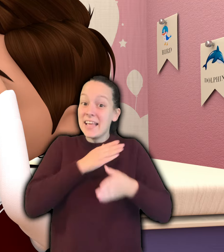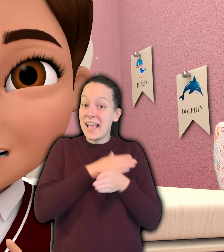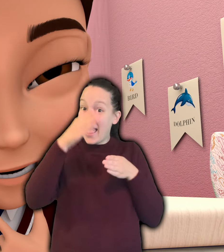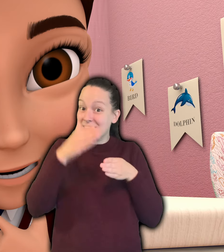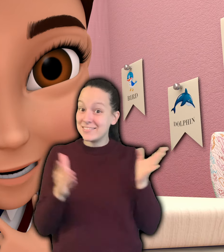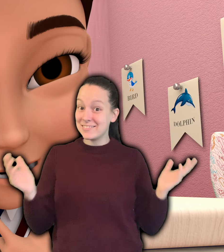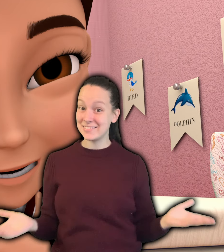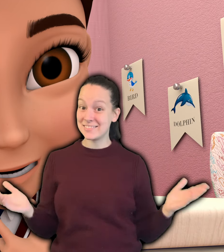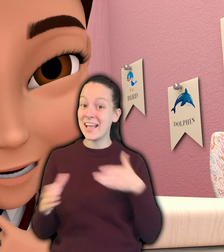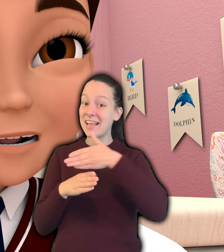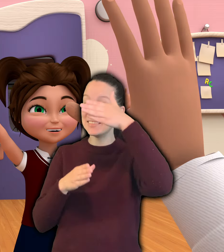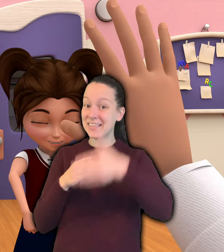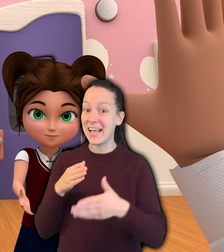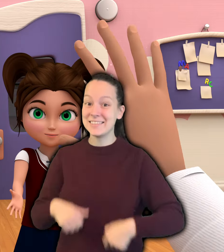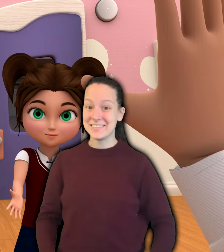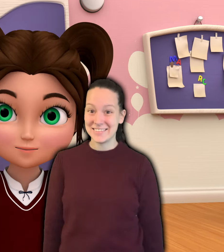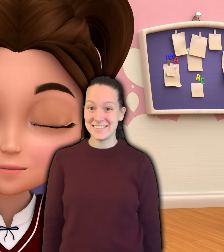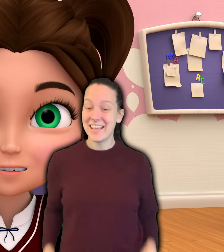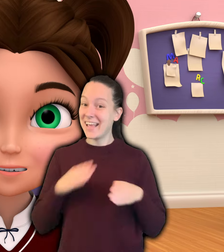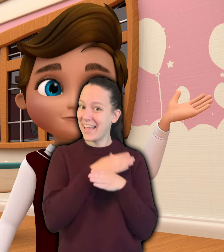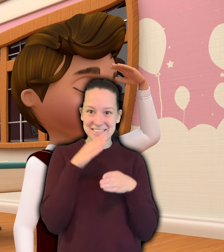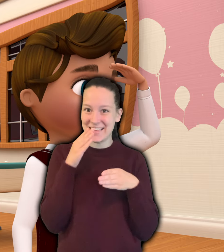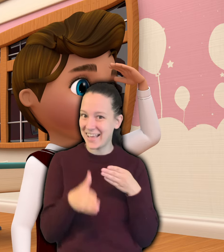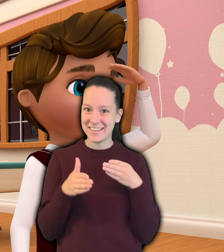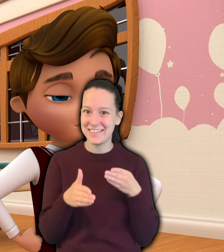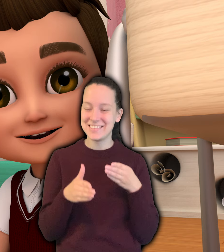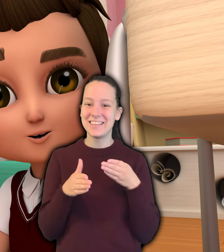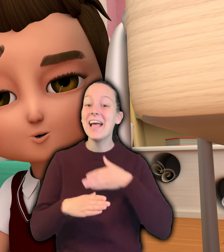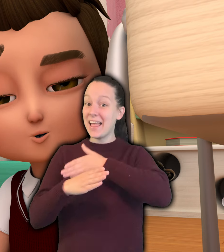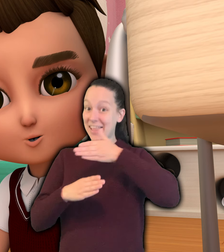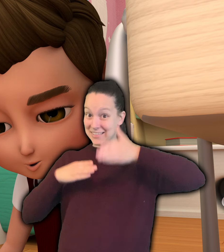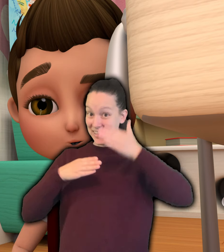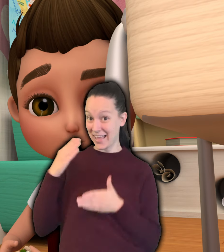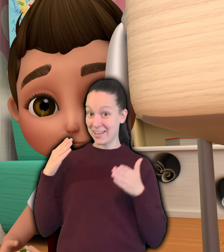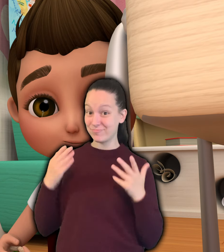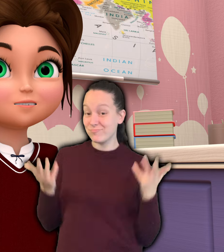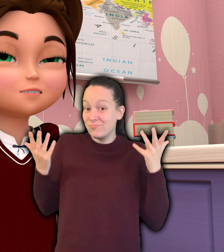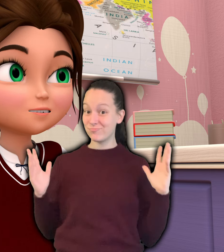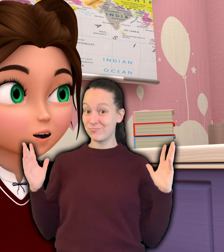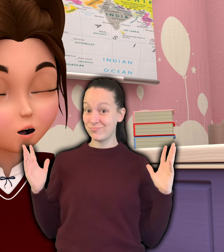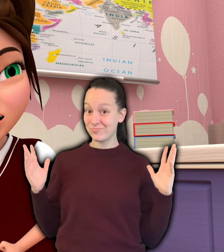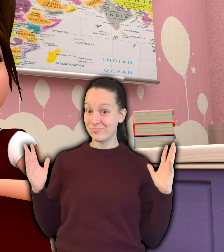嬉しい楽しい踊ろ終わり